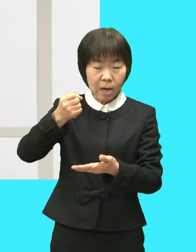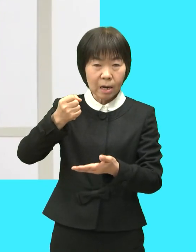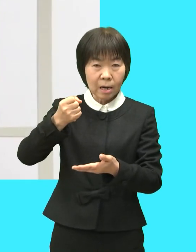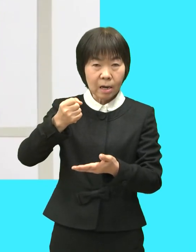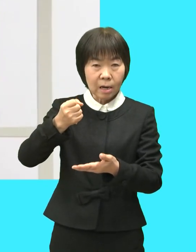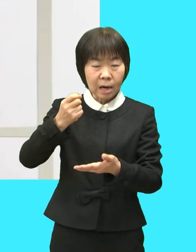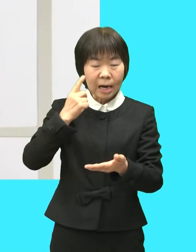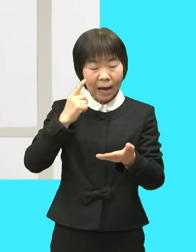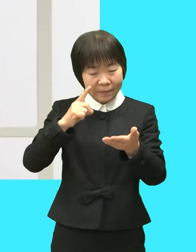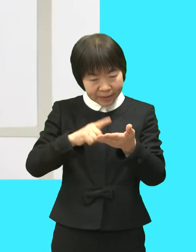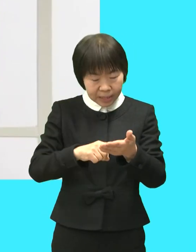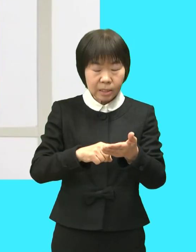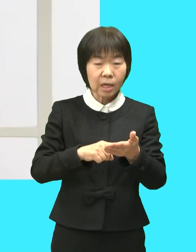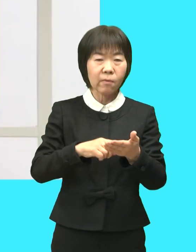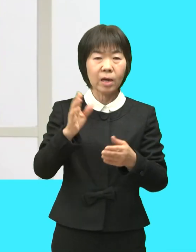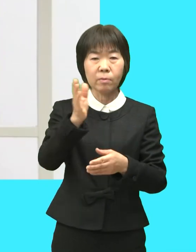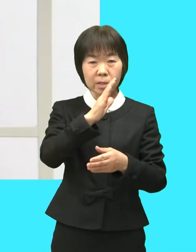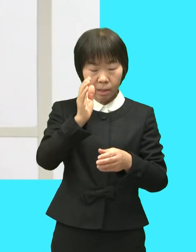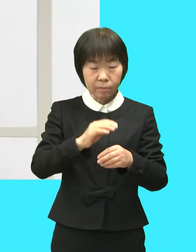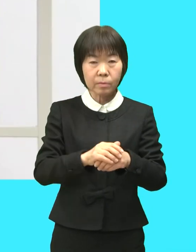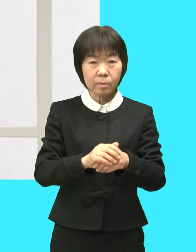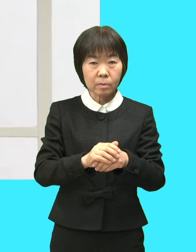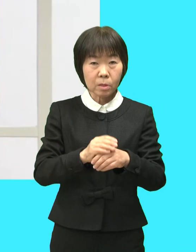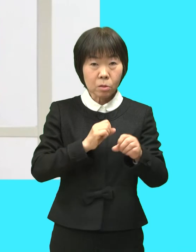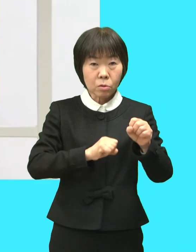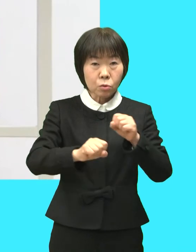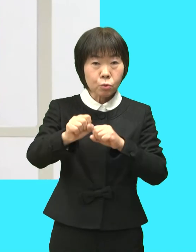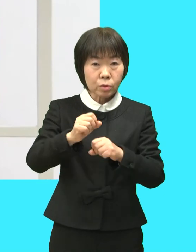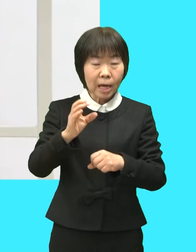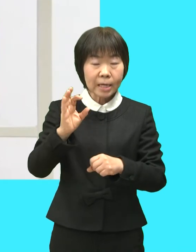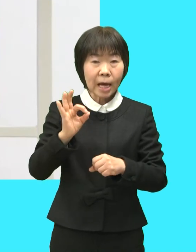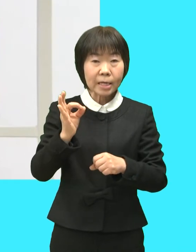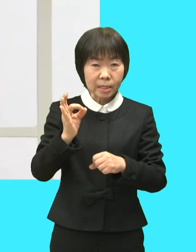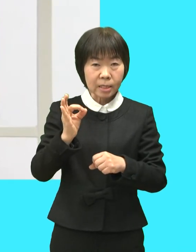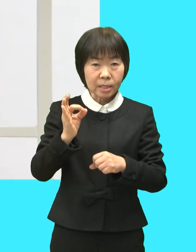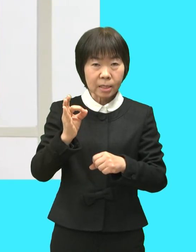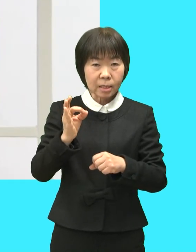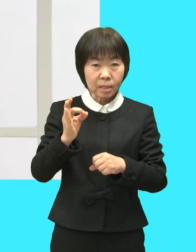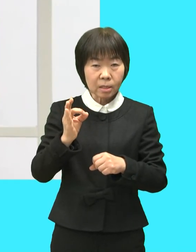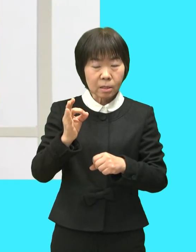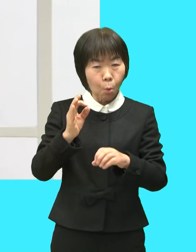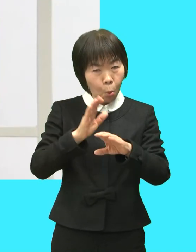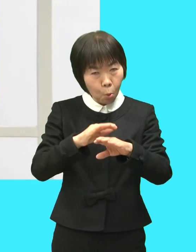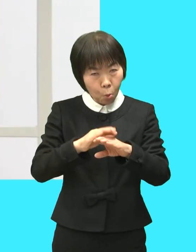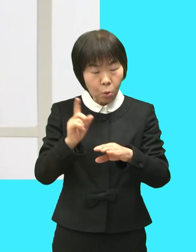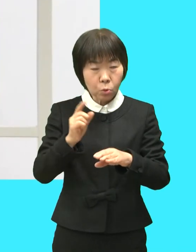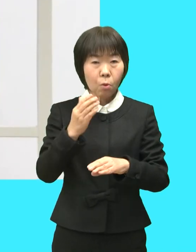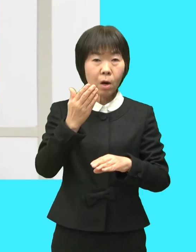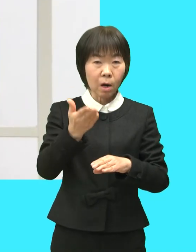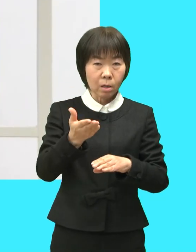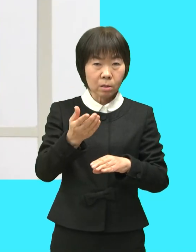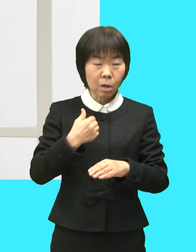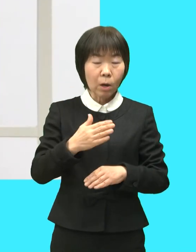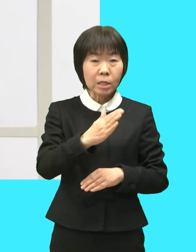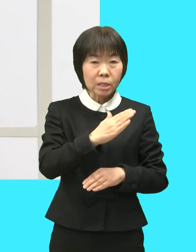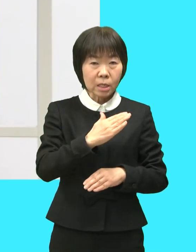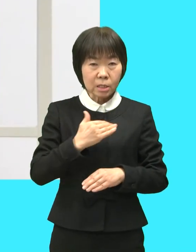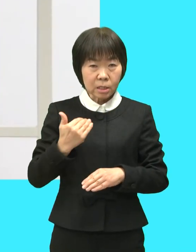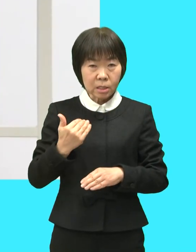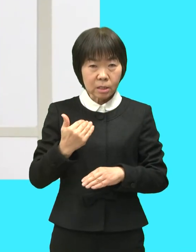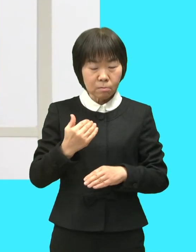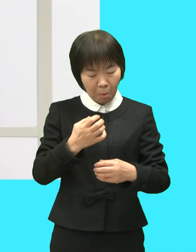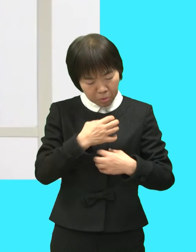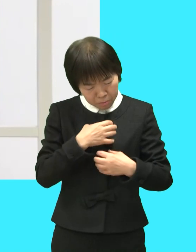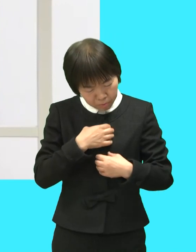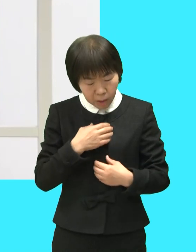しも簡単ではありませんので、やはり運営経費、この区分をどうするかということは我々自身非常に意を砕い